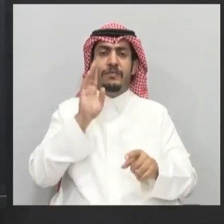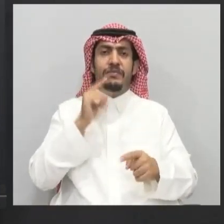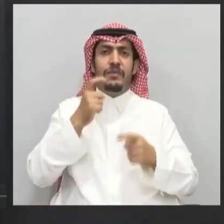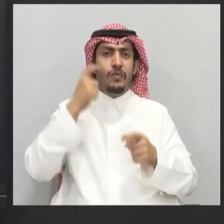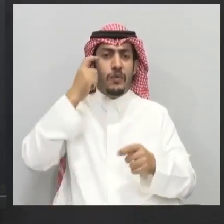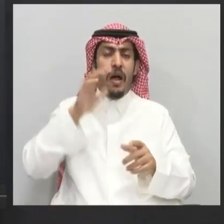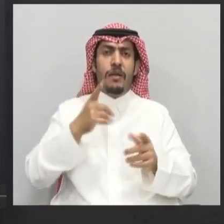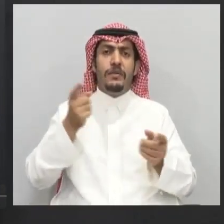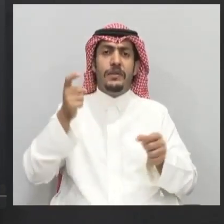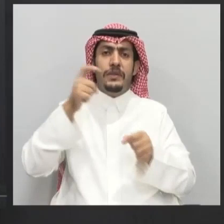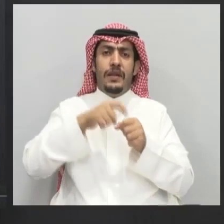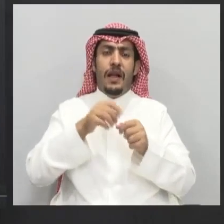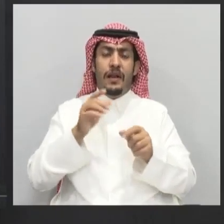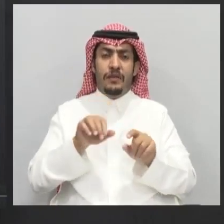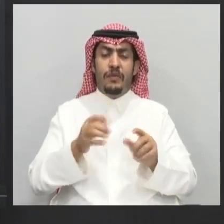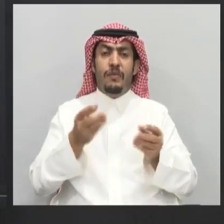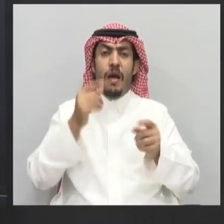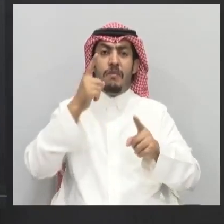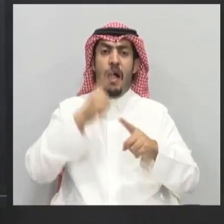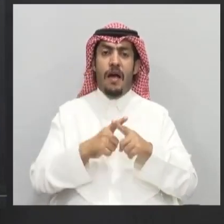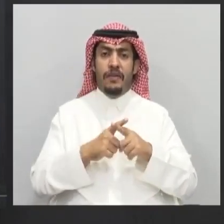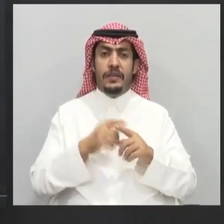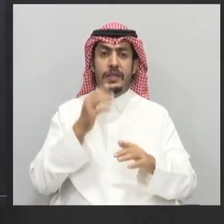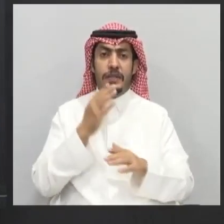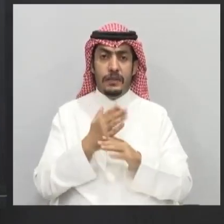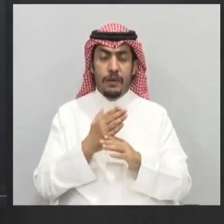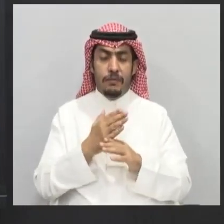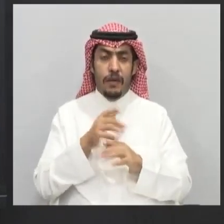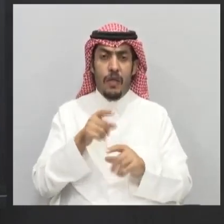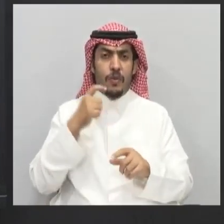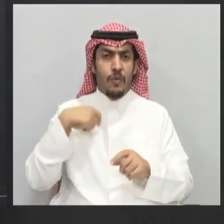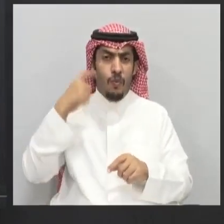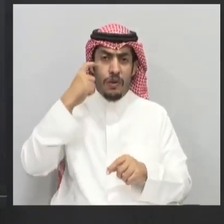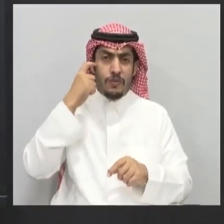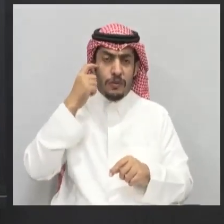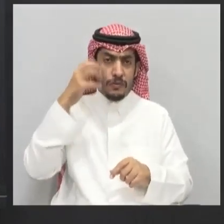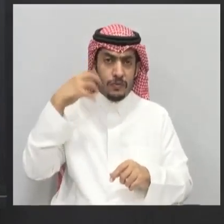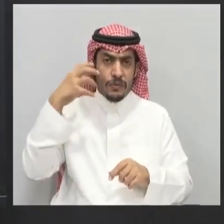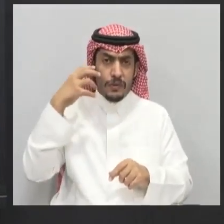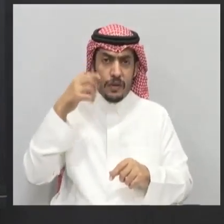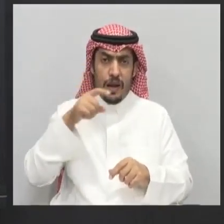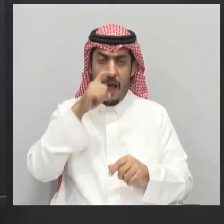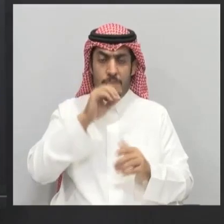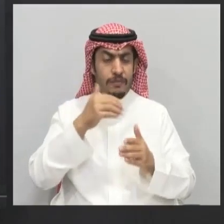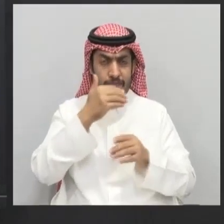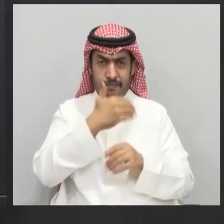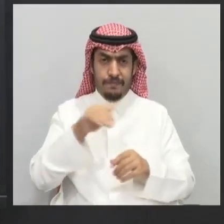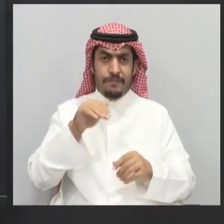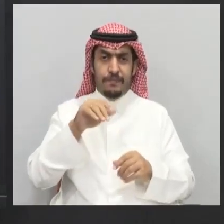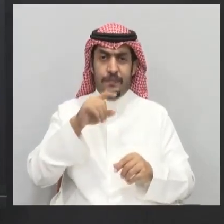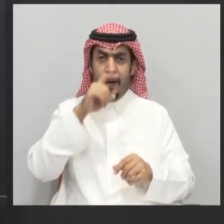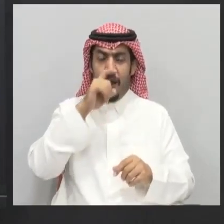عليك الى ان يوصلك نسال الله العافيه الى الكفر بسبب هذه الوسوسه فالصحيح ان يقطع باب الوسوسه